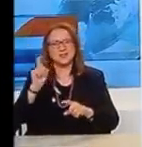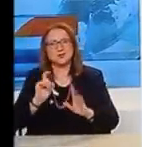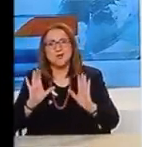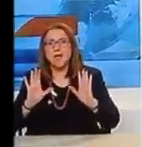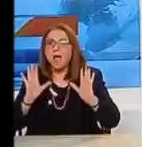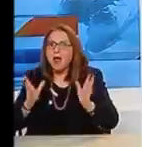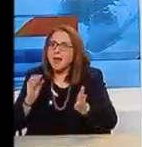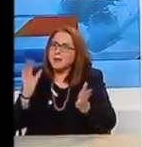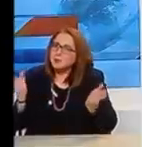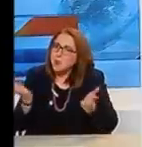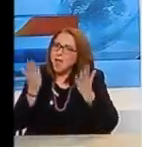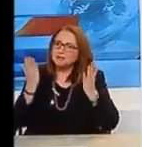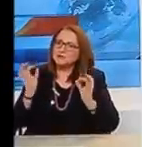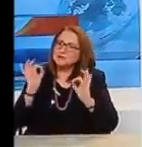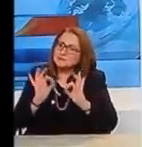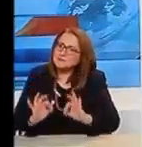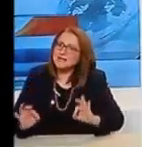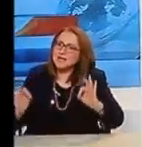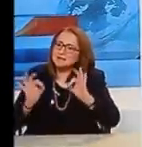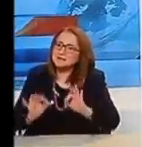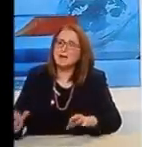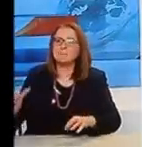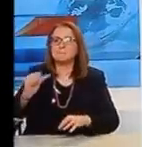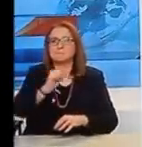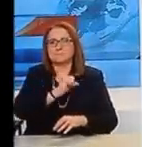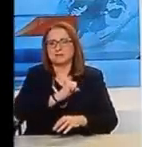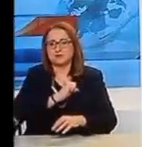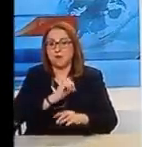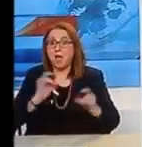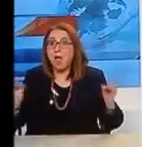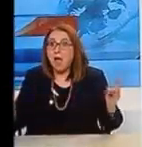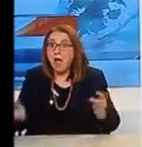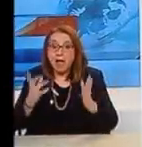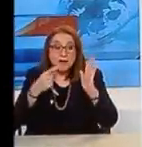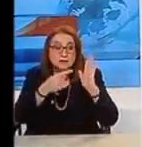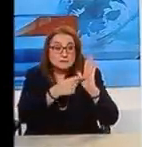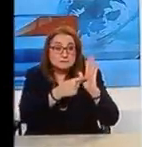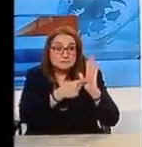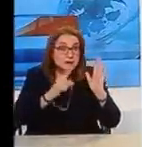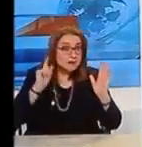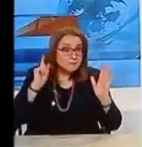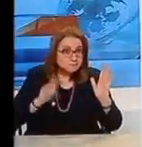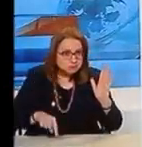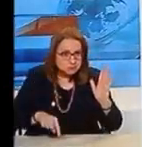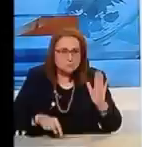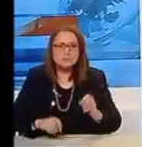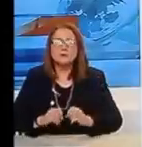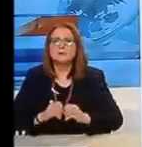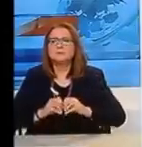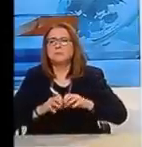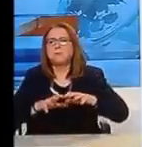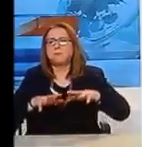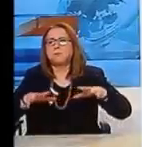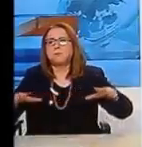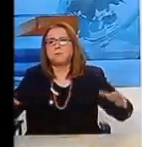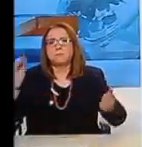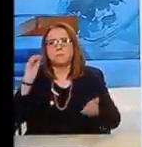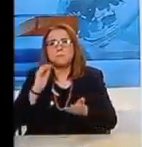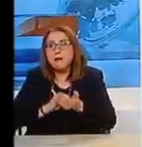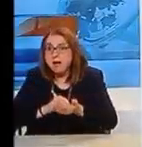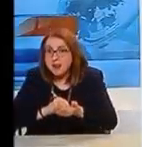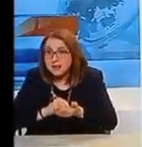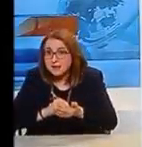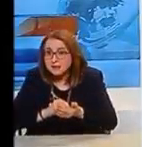τους κανόνες. Ο κίνδυνος για νέα κρούσματα, νέες εστίες εξάπλωσης, νέα σημεία έξαρσης είναι ορατός, αν